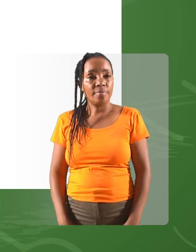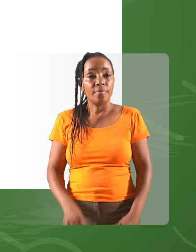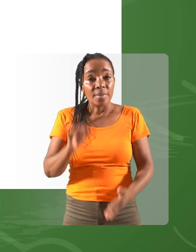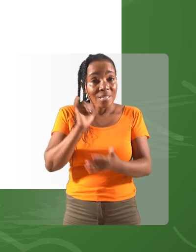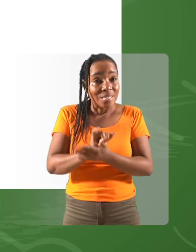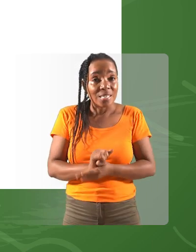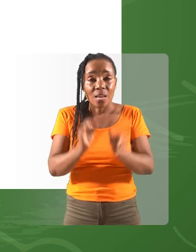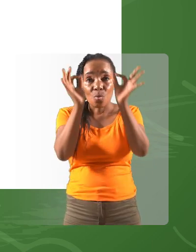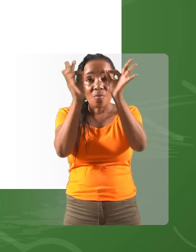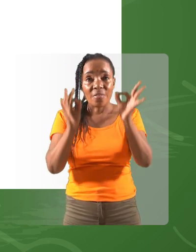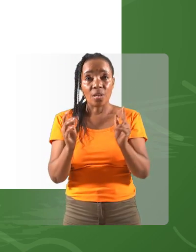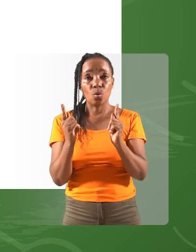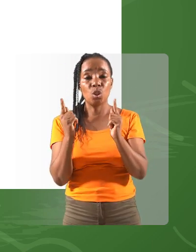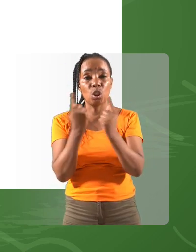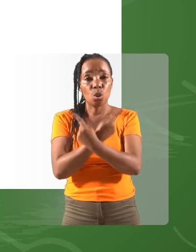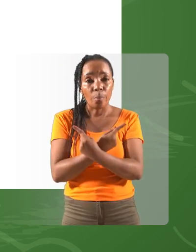est une figure